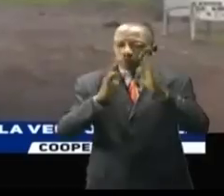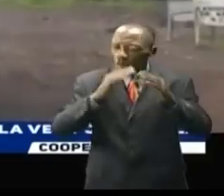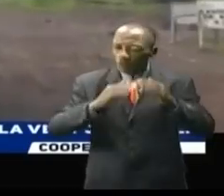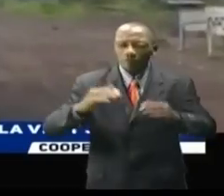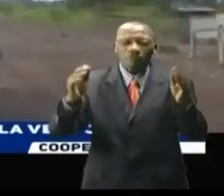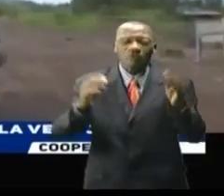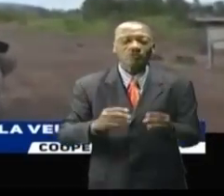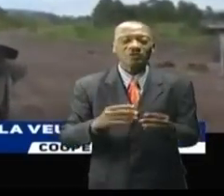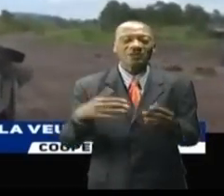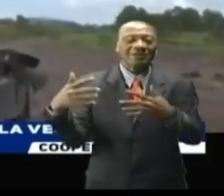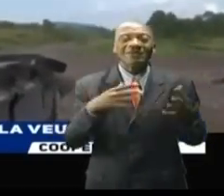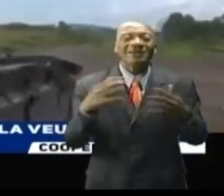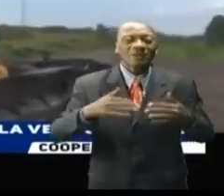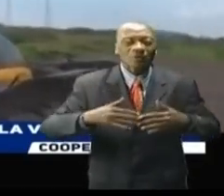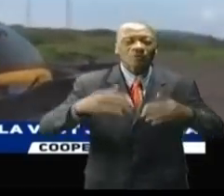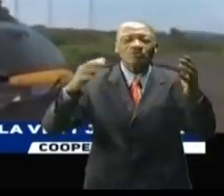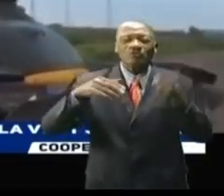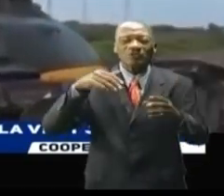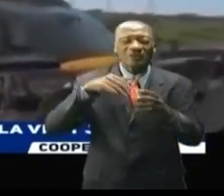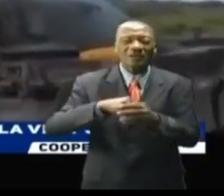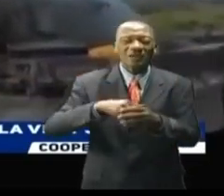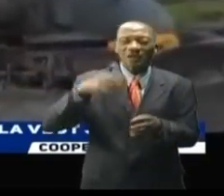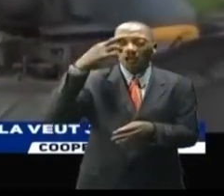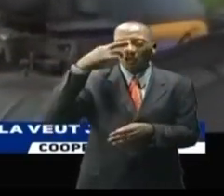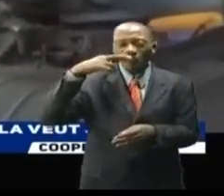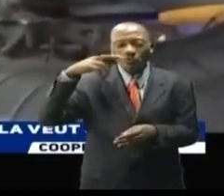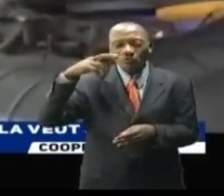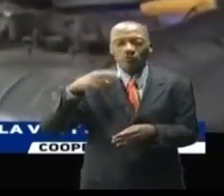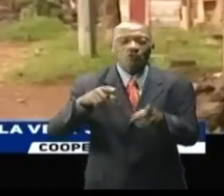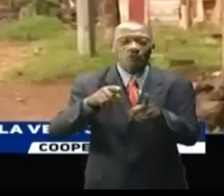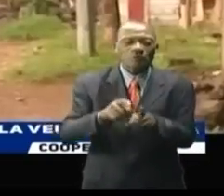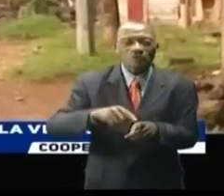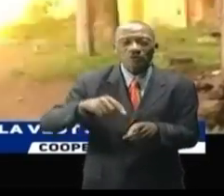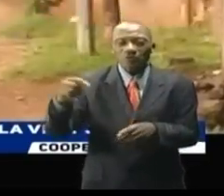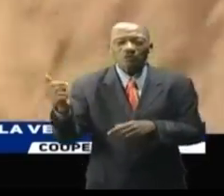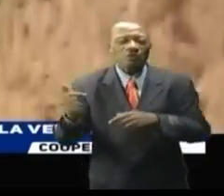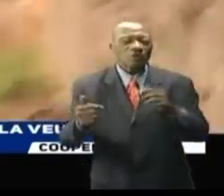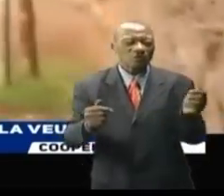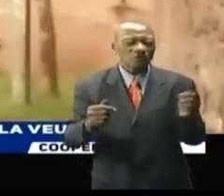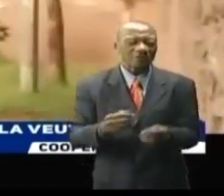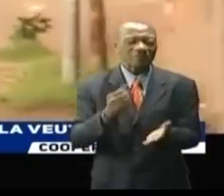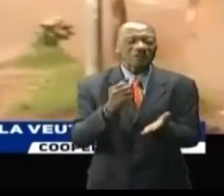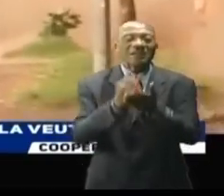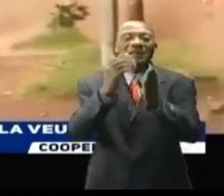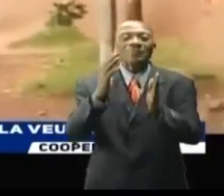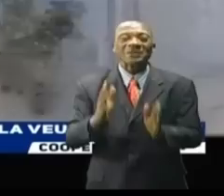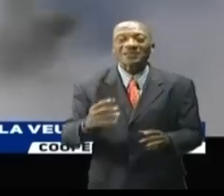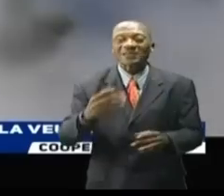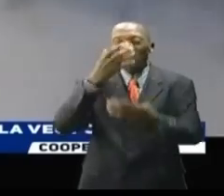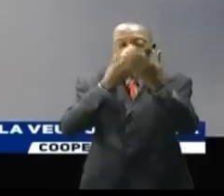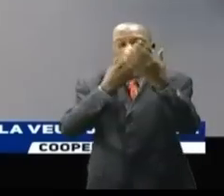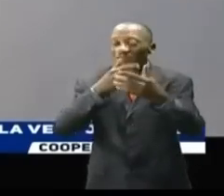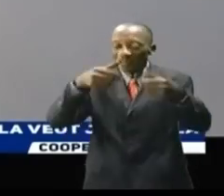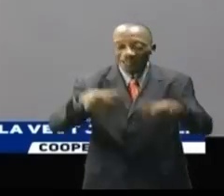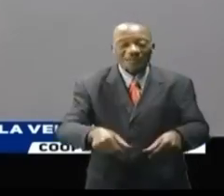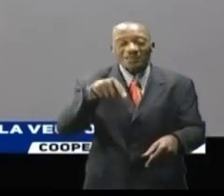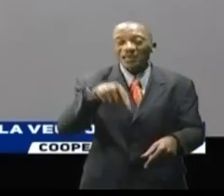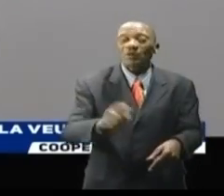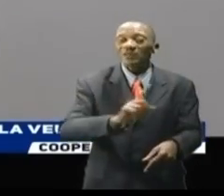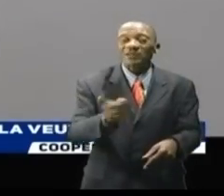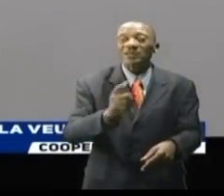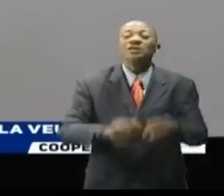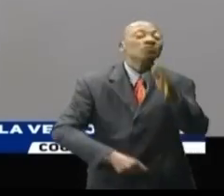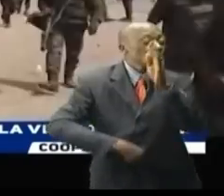zone de Rutshuru et la décision de la RDC d'expulser sous 48 heures après sa notification l'ambassadeur du Rwanda en